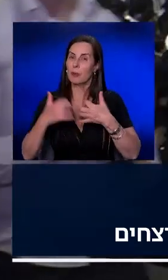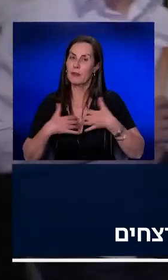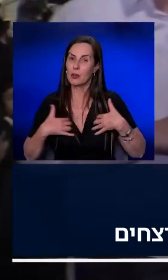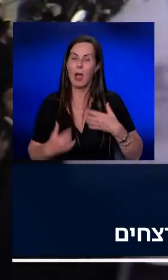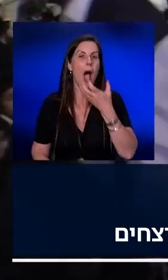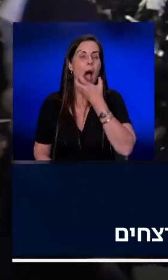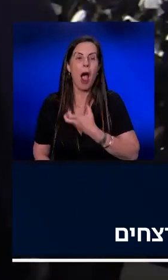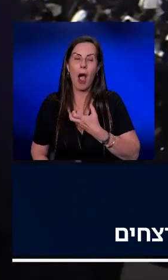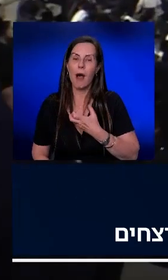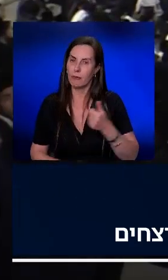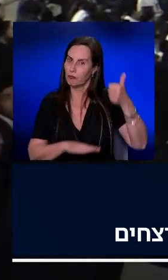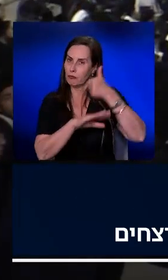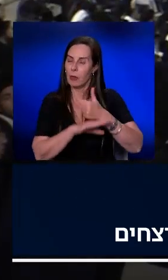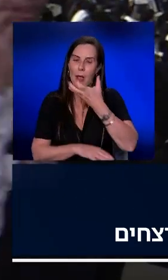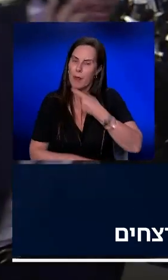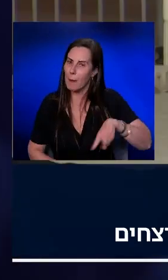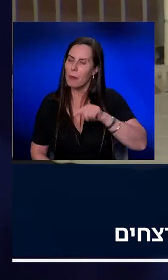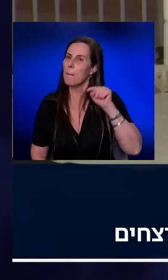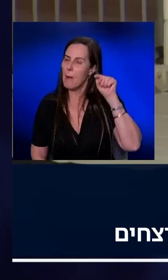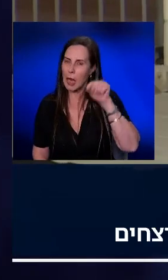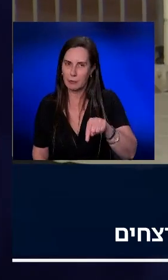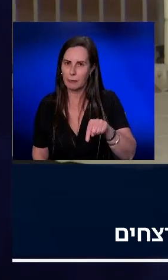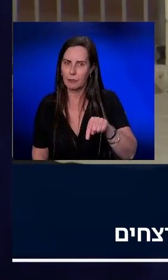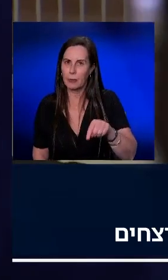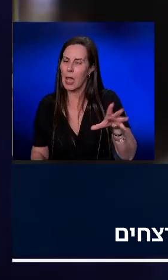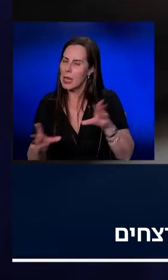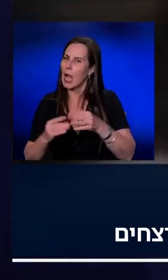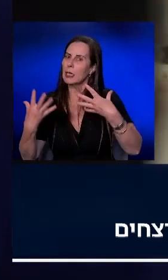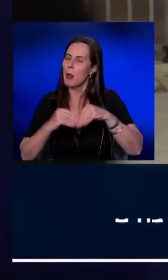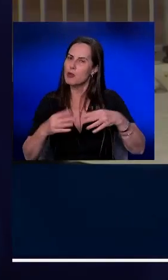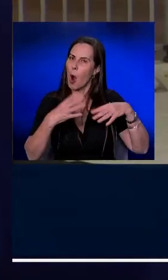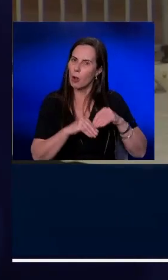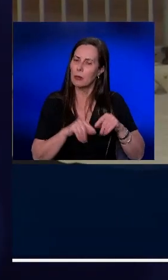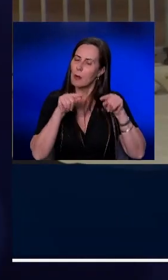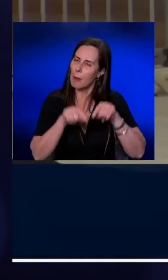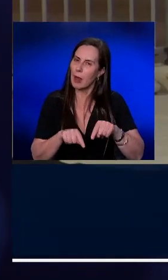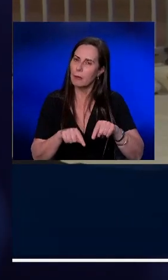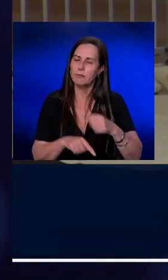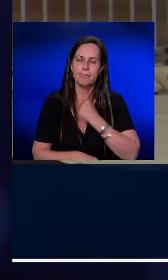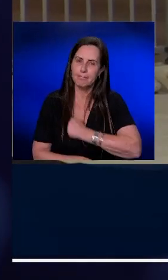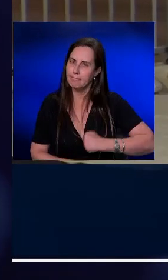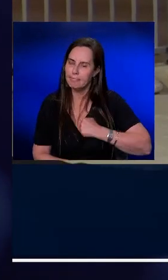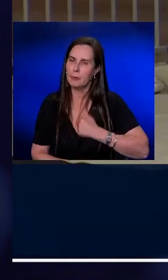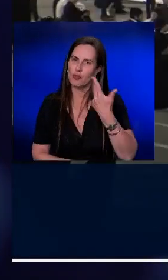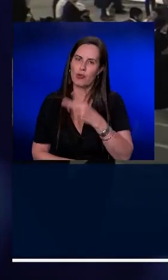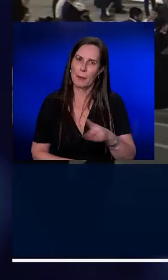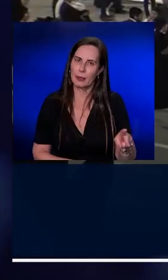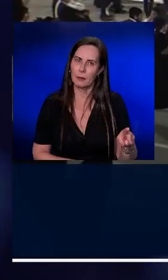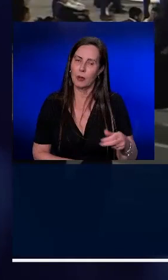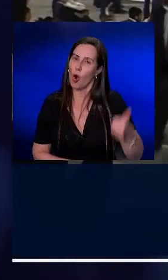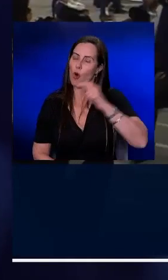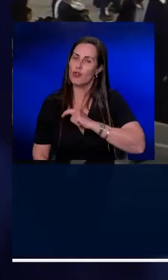הראשי לישראל ורבני העיר מגיעים לכאן יחד עם בני המשפחות, באים לכאן להספיד את הנרצחים. ראש